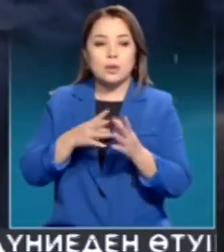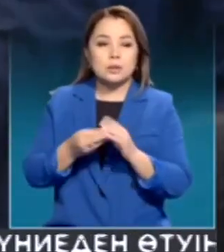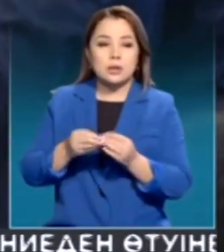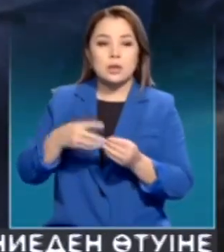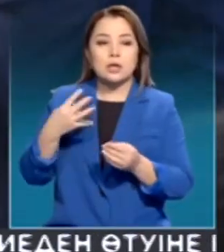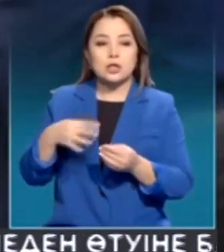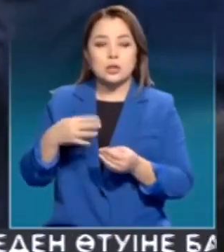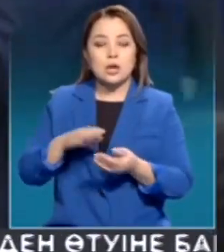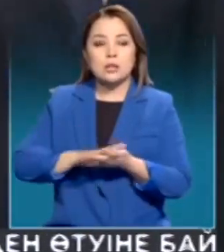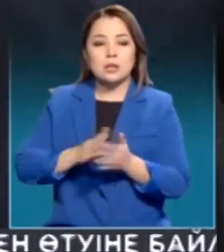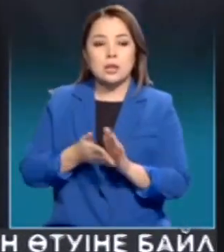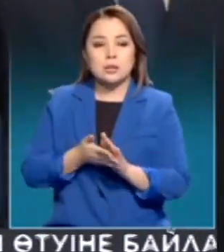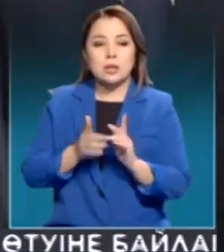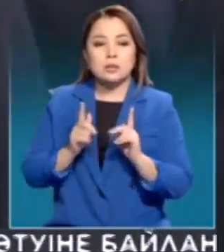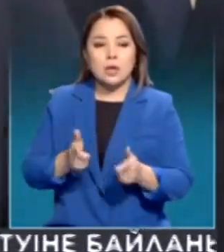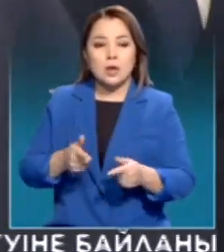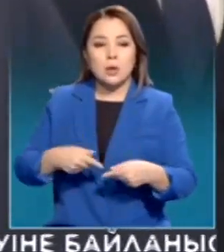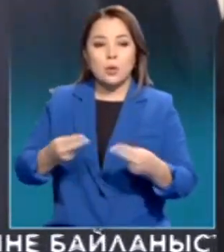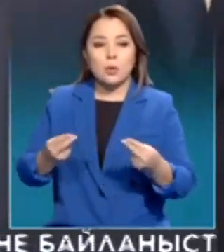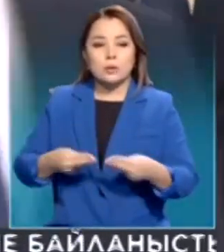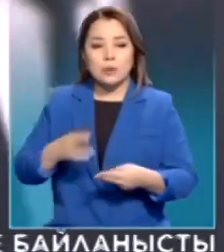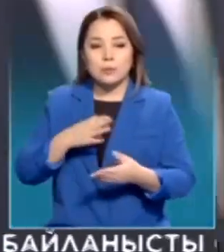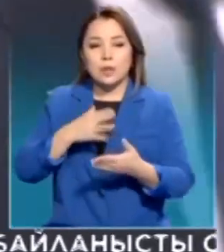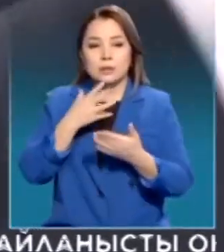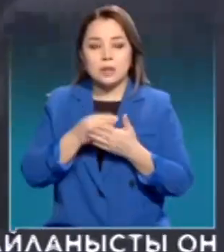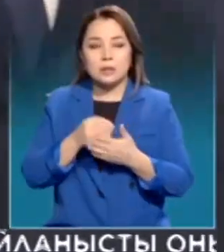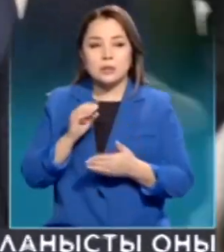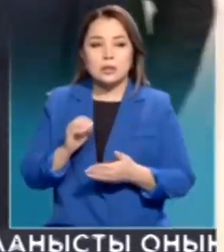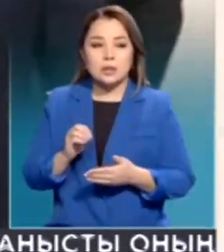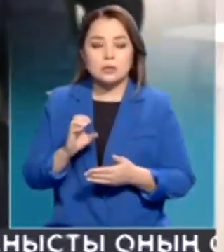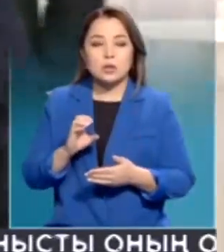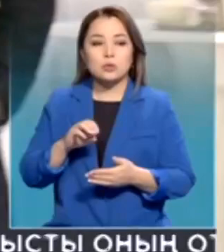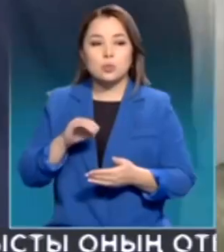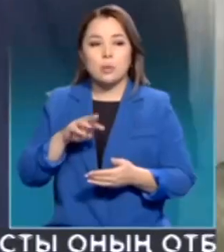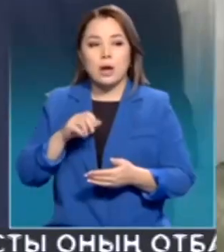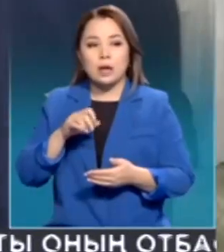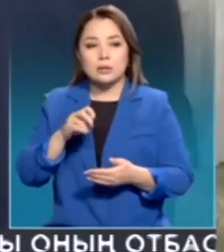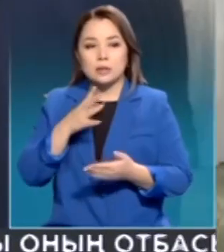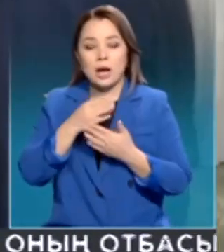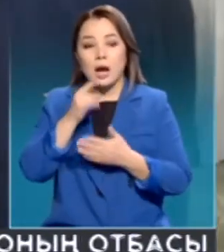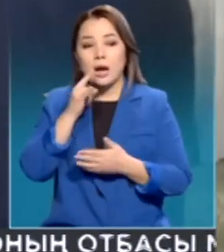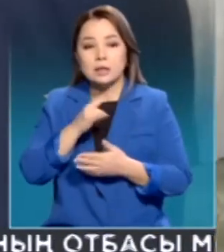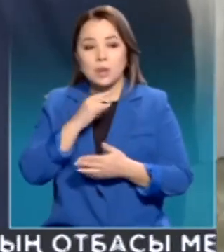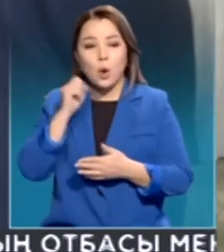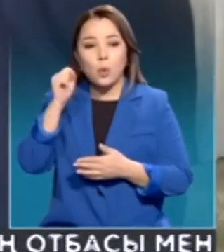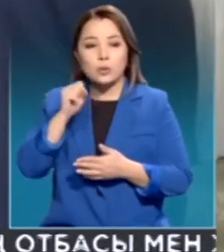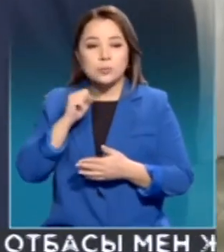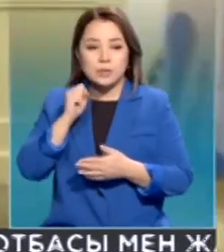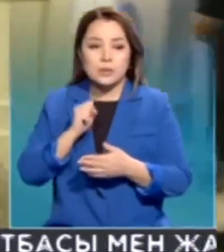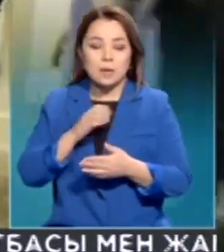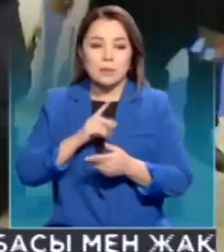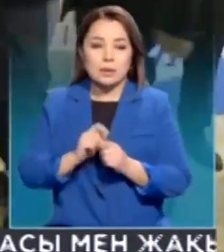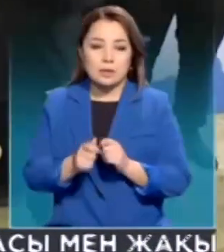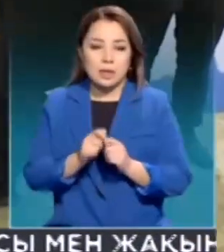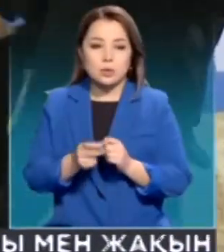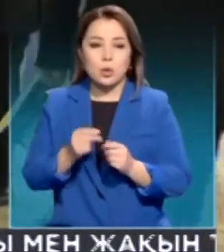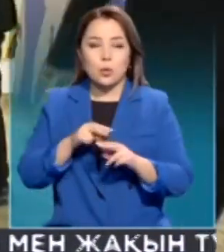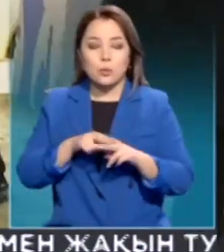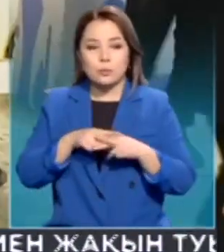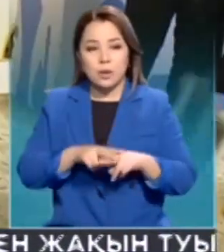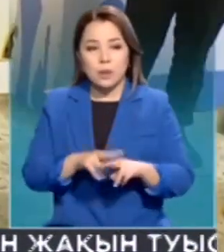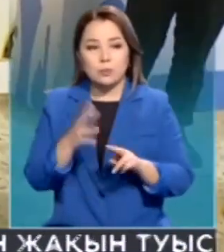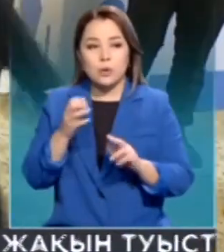келісім шартқа қол қойды. Сауда және интеграция министрі Серік Жұманғариннің сөзінше, бүгінгі дейін Қазақстанның Өзбекстанға салған инвестиция көлемі